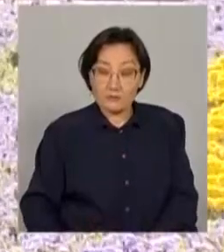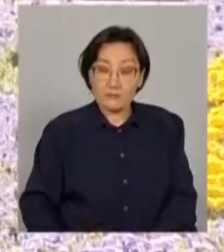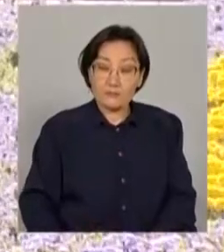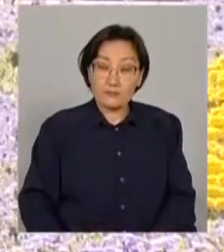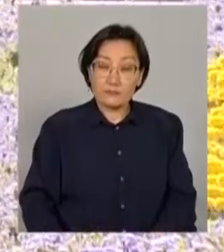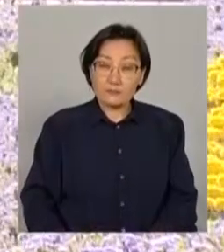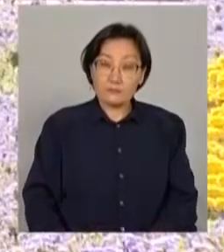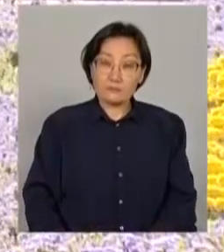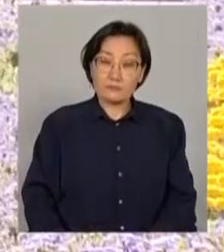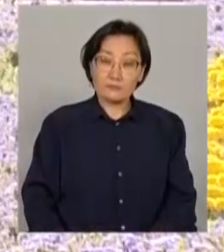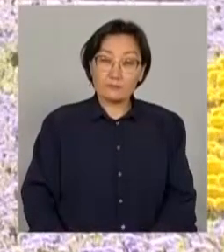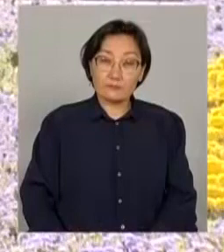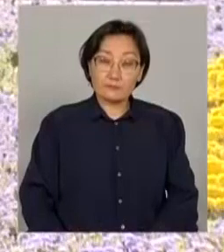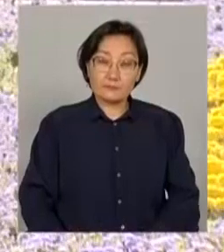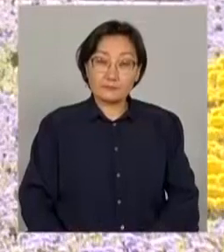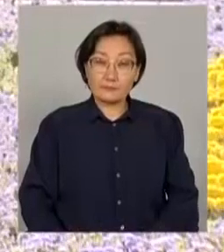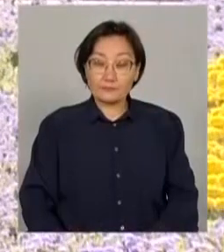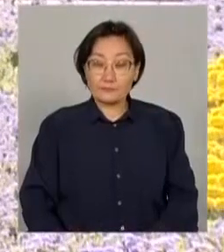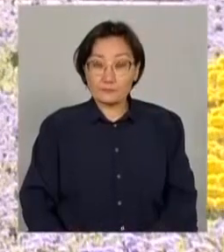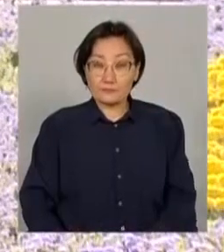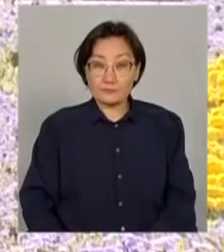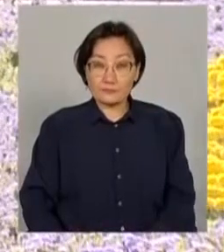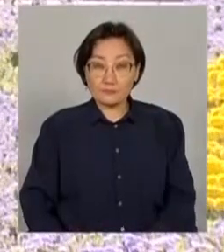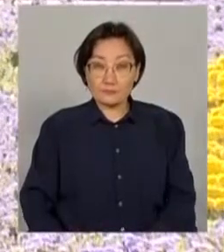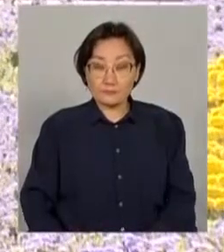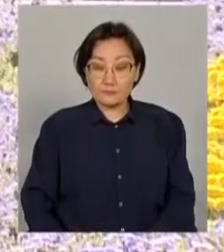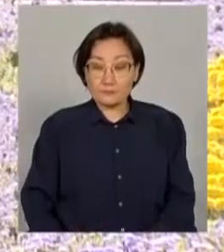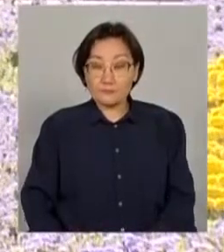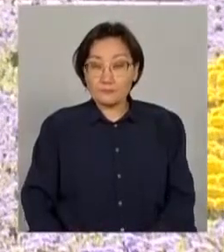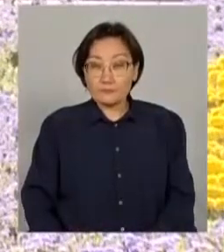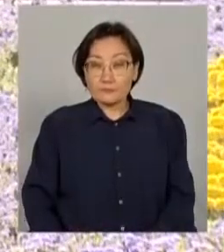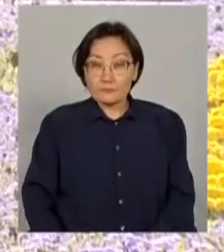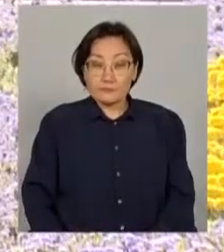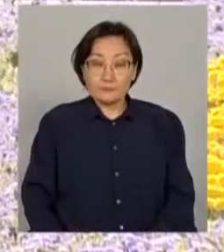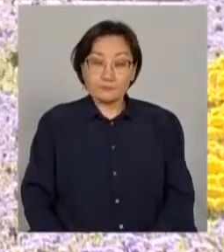Өмір Серікбекұлы, Данияр Омар, Ринат Өтеев, Алматы телеарнасы, Астана.